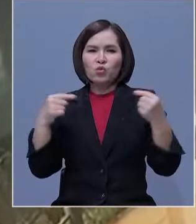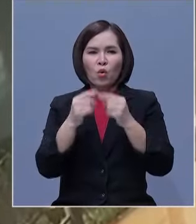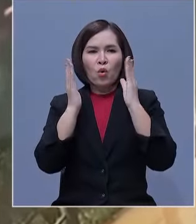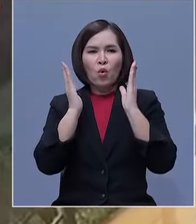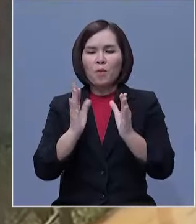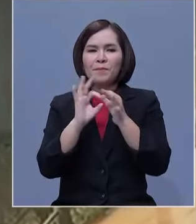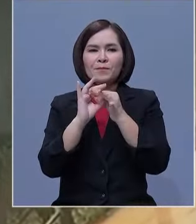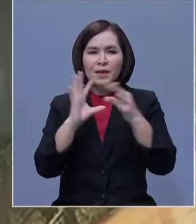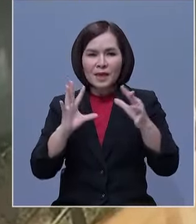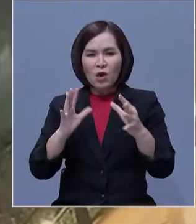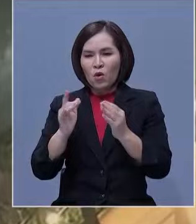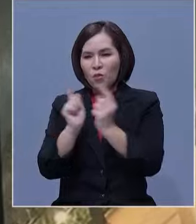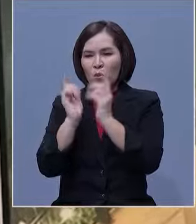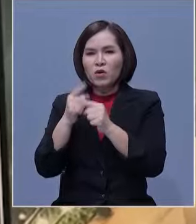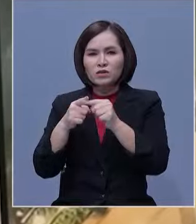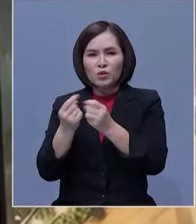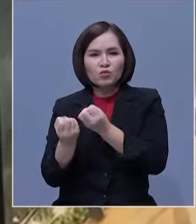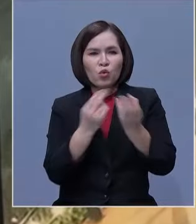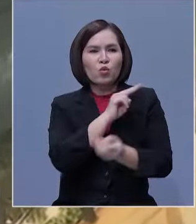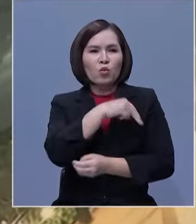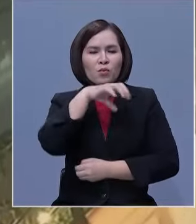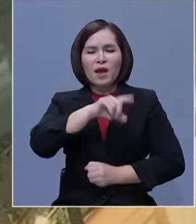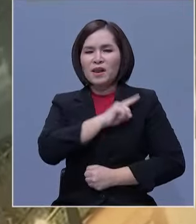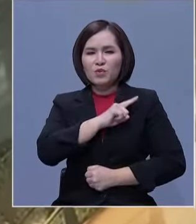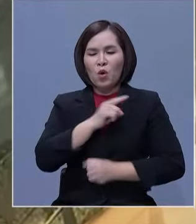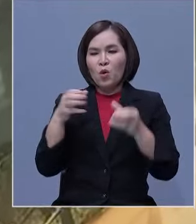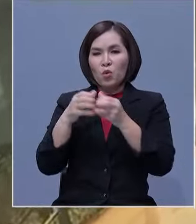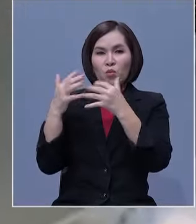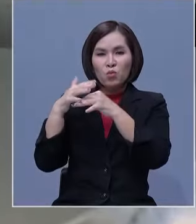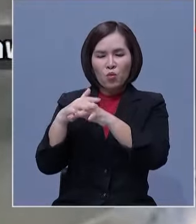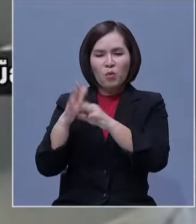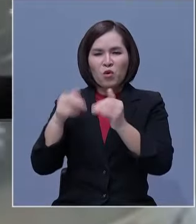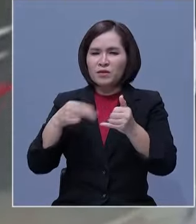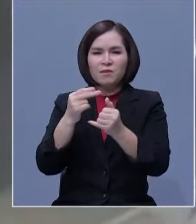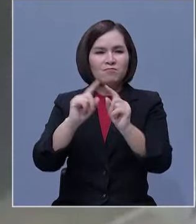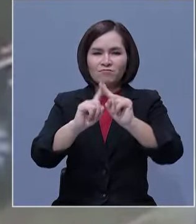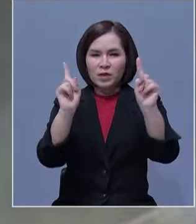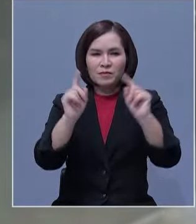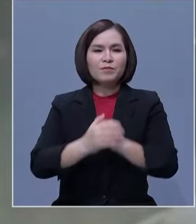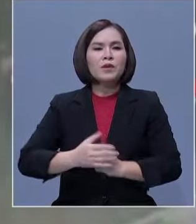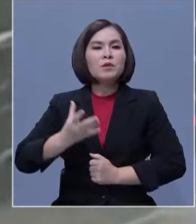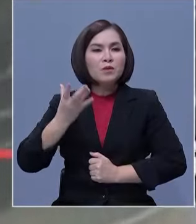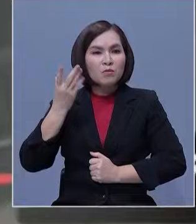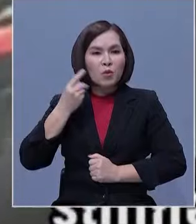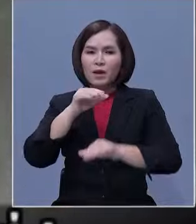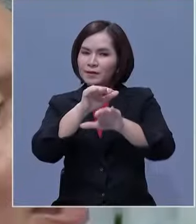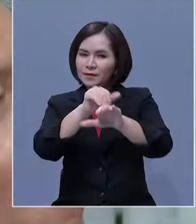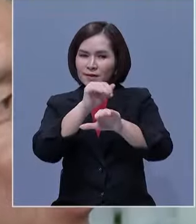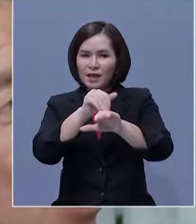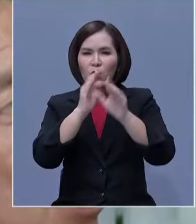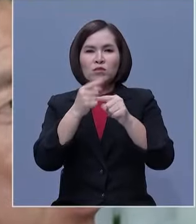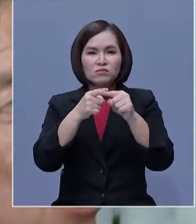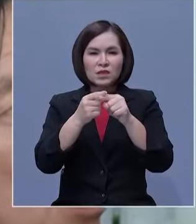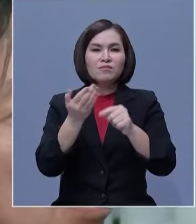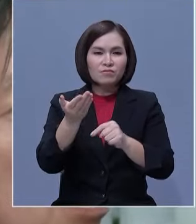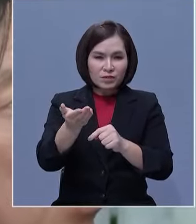าลไม่ใช่กลุ่มเดียวกันกับผู้ก่อเหตุนะครับโดยที่เมื่อวานนี้ยังมีการเชิญตัวคุณวรุษนะครับหนึ่งในคนที่รับบาดเจ็บ